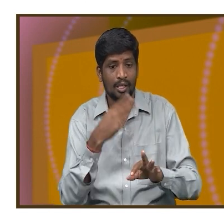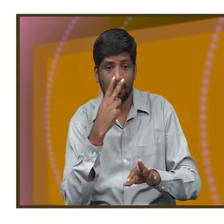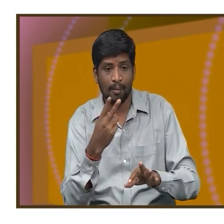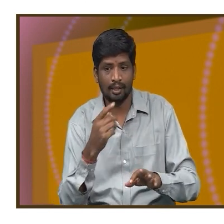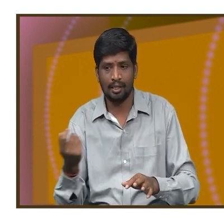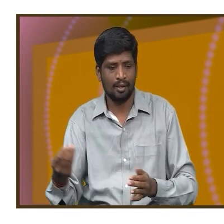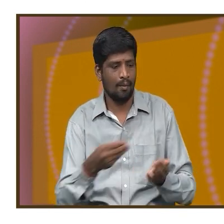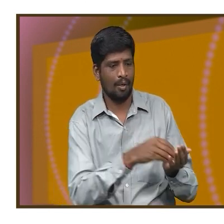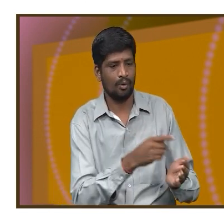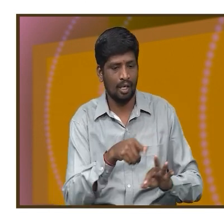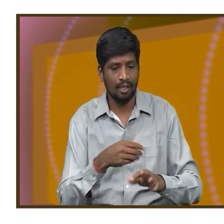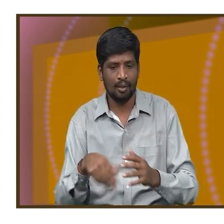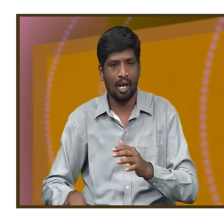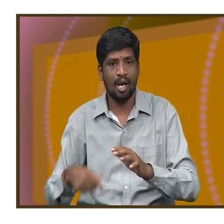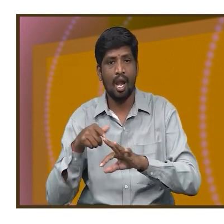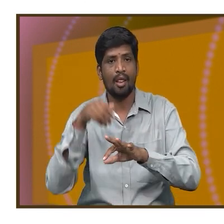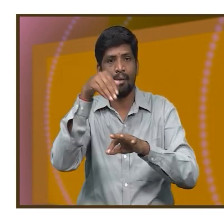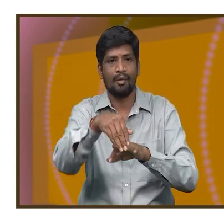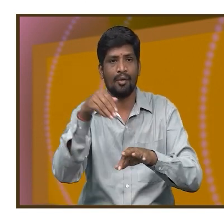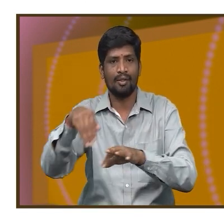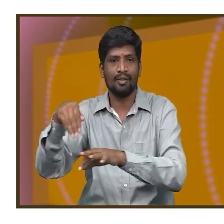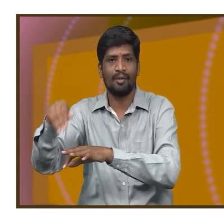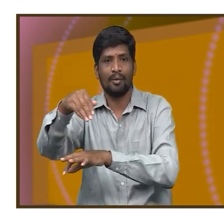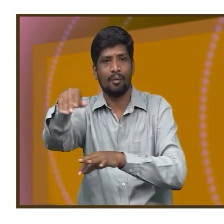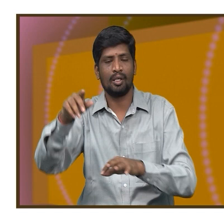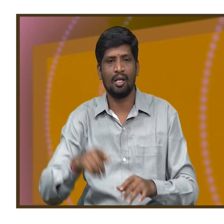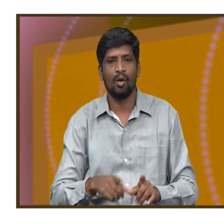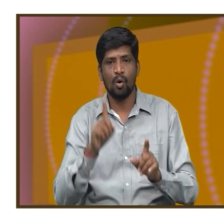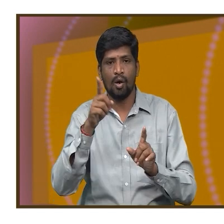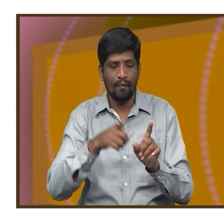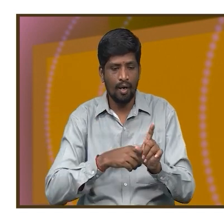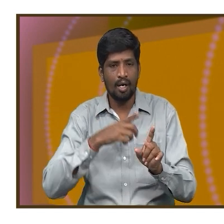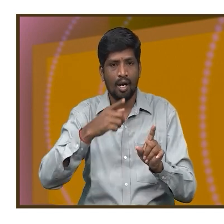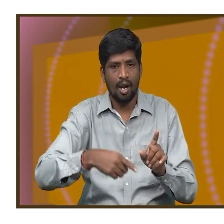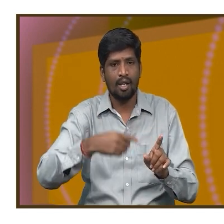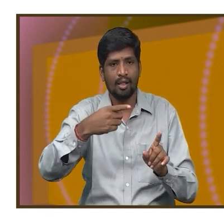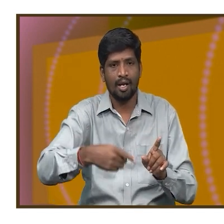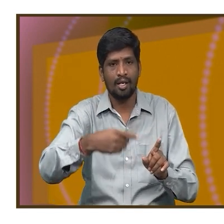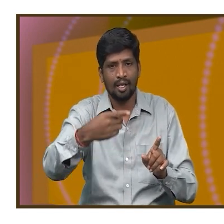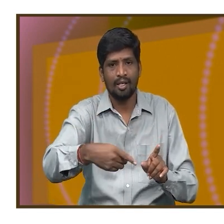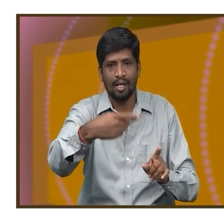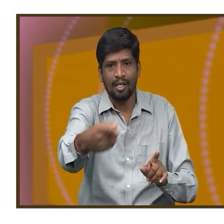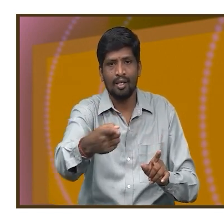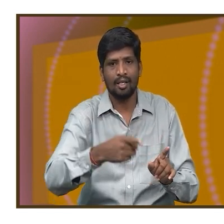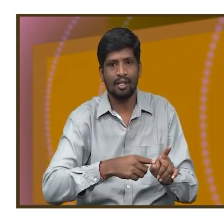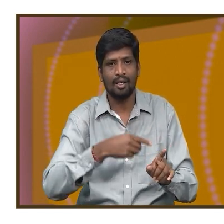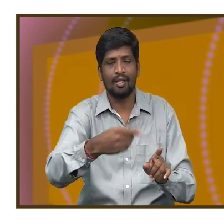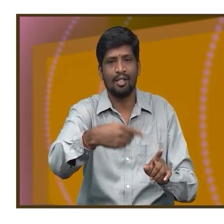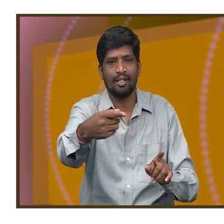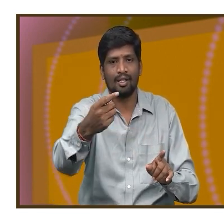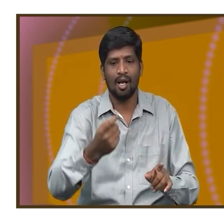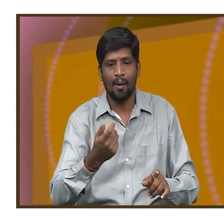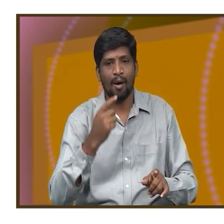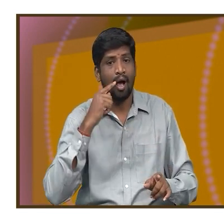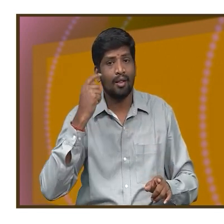தினமும் ஒரு மக்கள் கூட்டம் வந்து காலனி அணிந்து பார்த்து அதுக்கு தேவையான பணமும் கொடுக்கும் பொழுது பணம் வந்து இவருக்கு மாரிக்கு